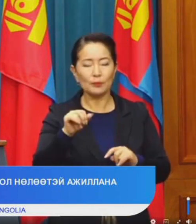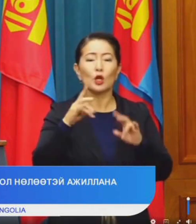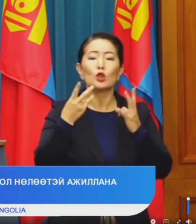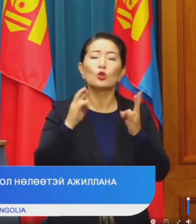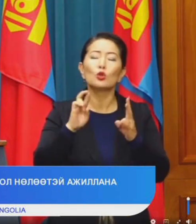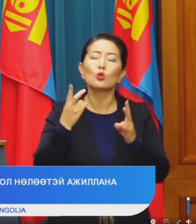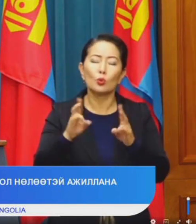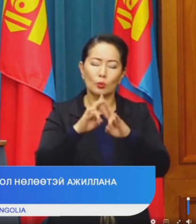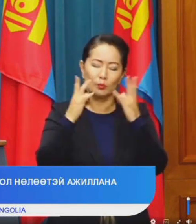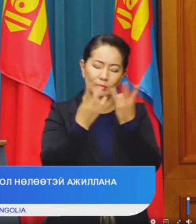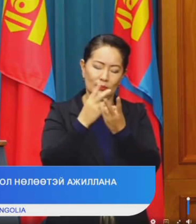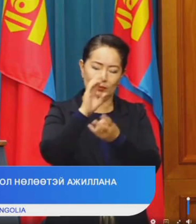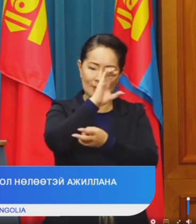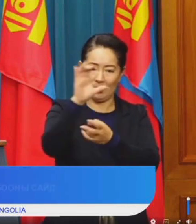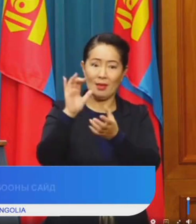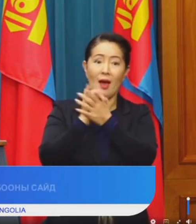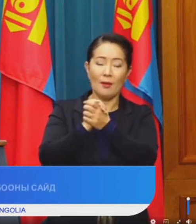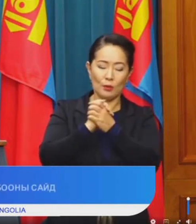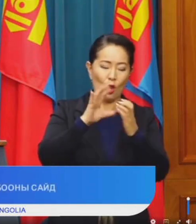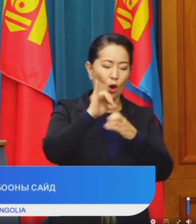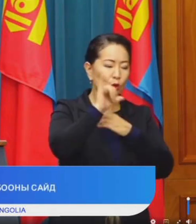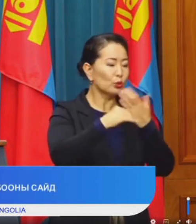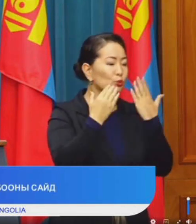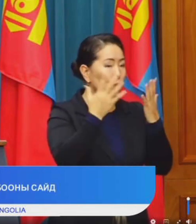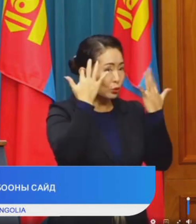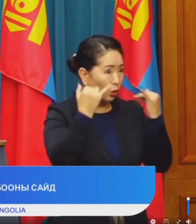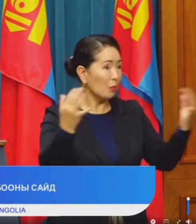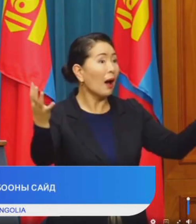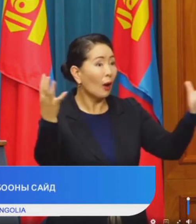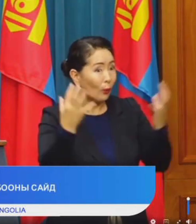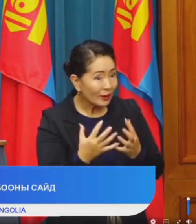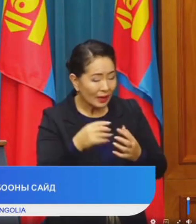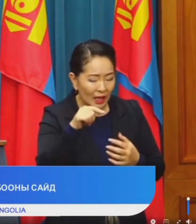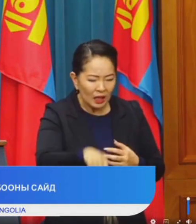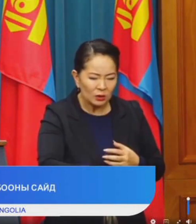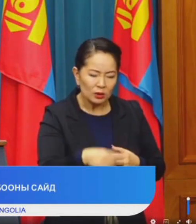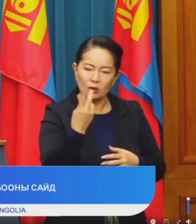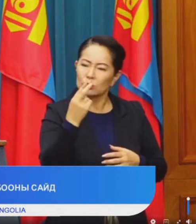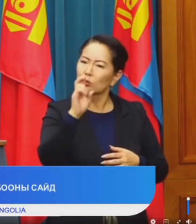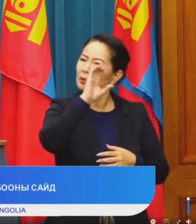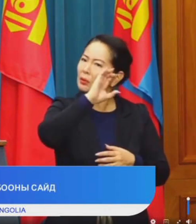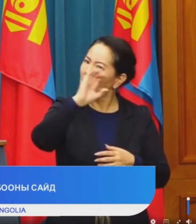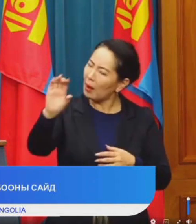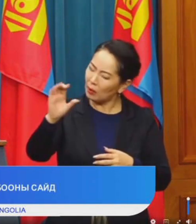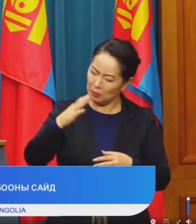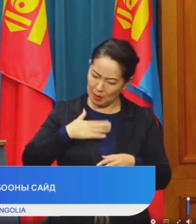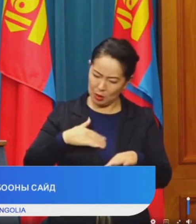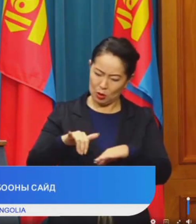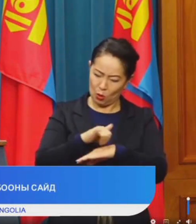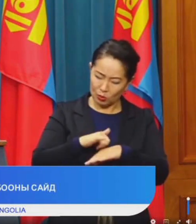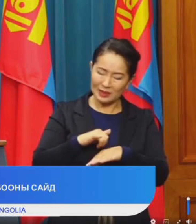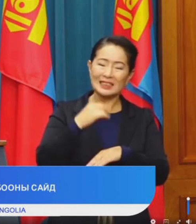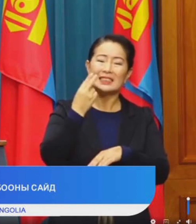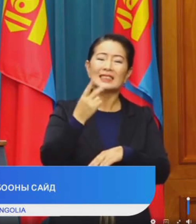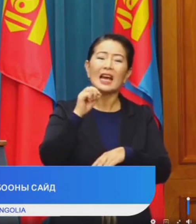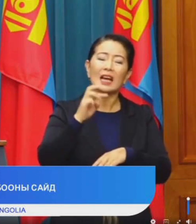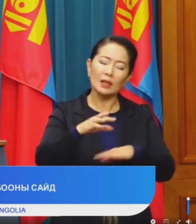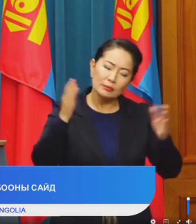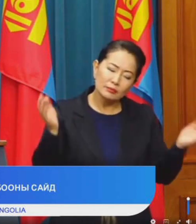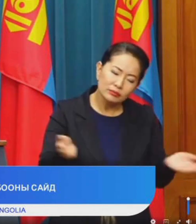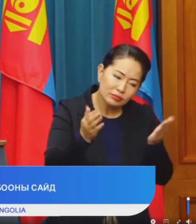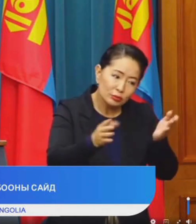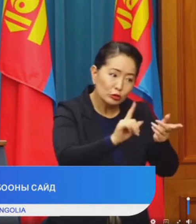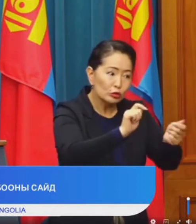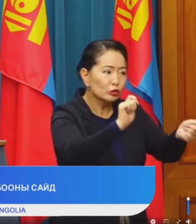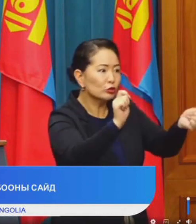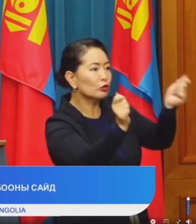үндэсний байгууллагатай хамтраад олон улсын хурал зохион байгуулах гэж байгаа. Энэ үеэр нэгдсэн үндэсний байгууллага манай улсыг цахим шилжилтийн одоо